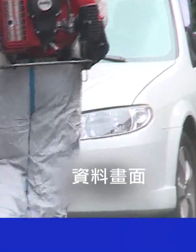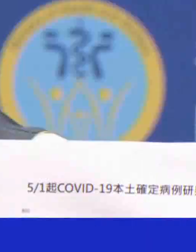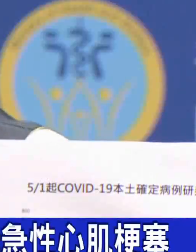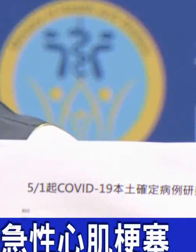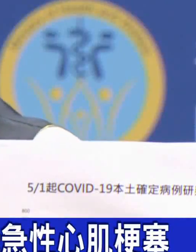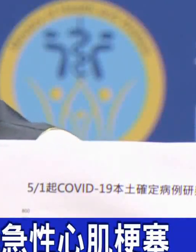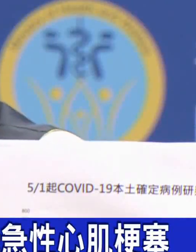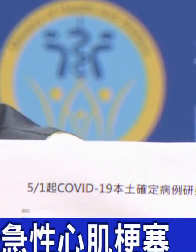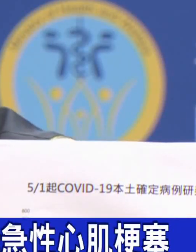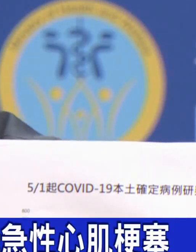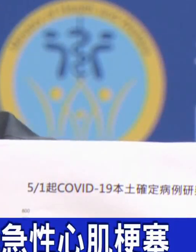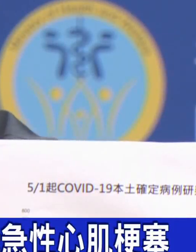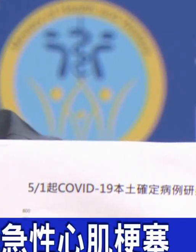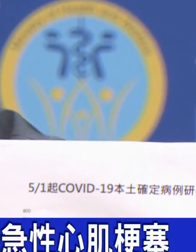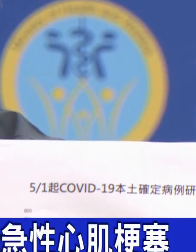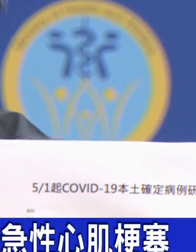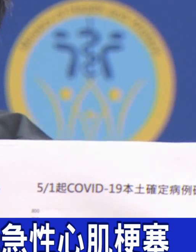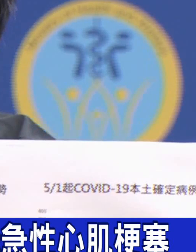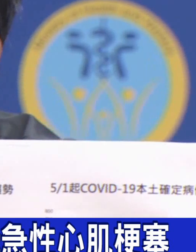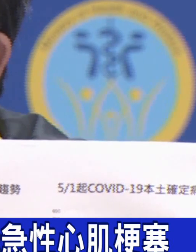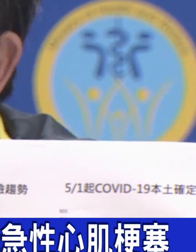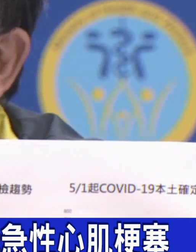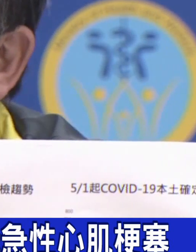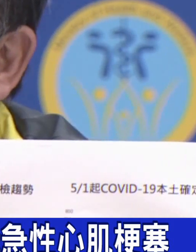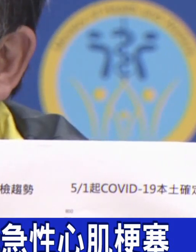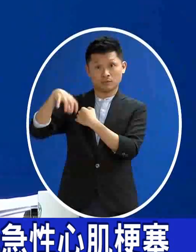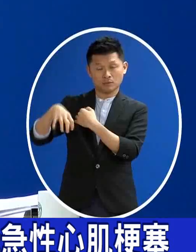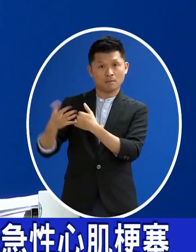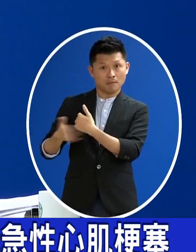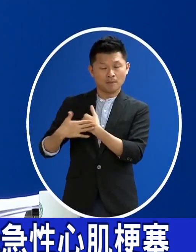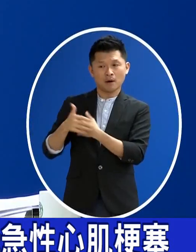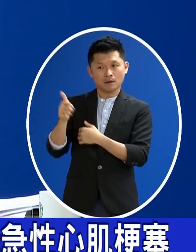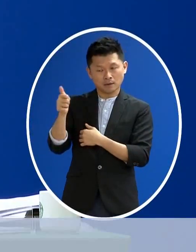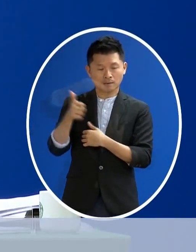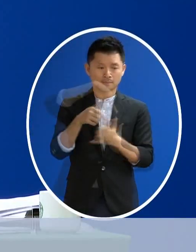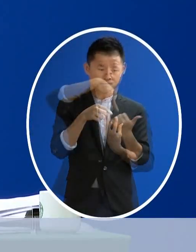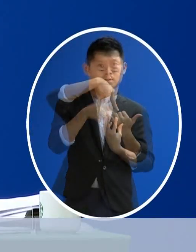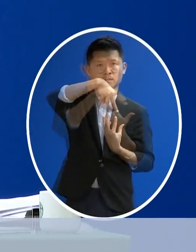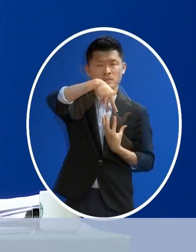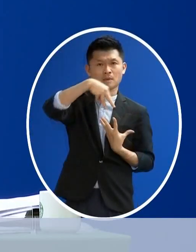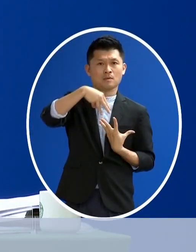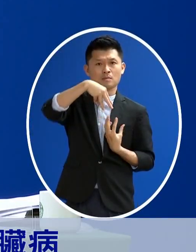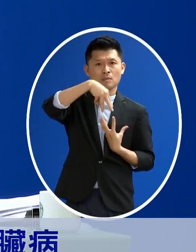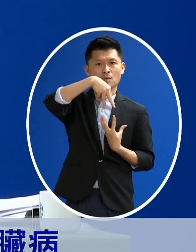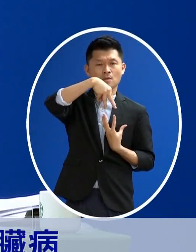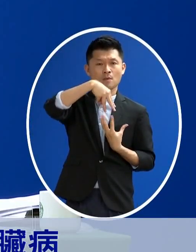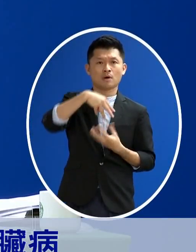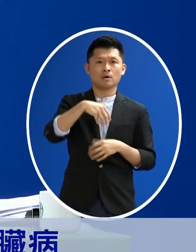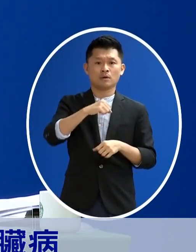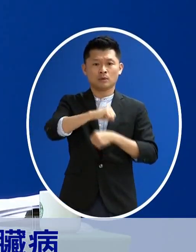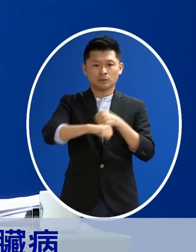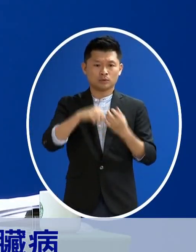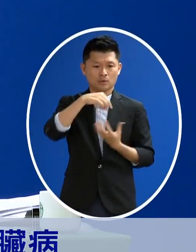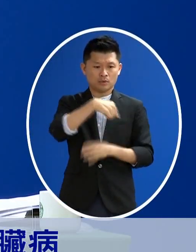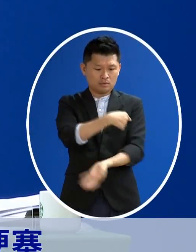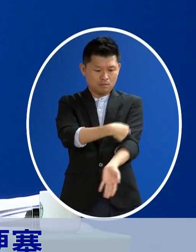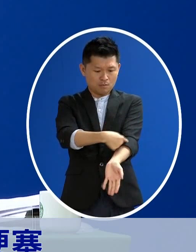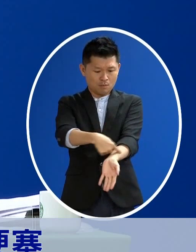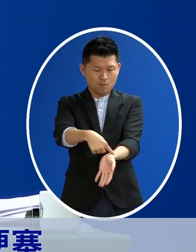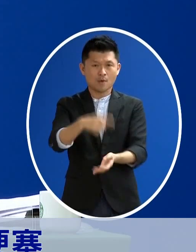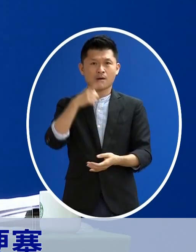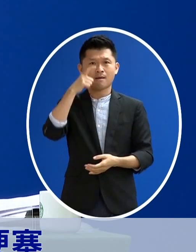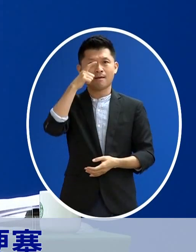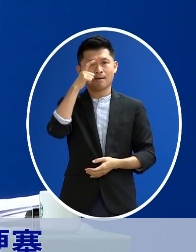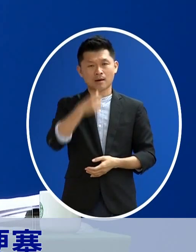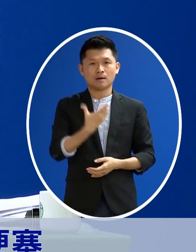苗后的死亡个案，指挥中心也进一步说明厘清。 解剖之后发现他是动脉硬化的心脏病，那另外